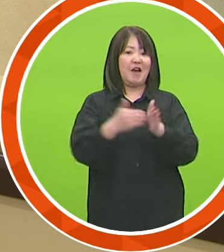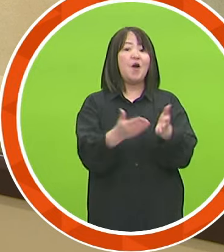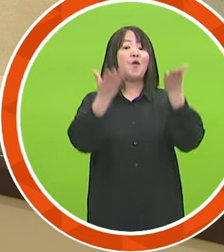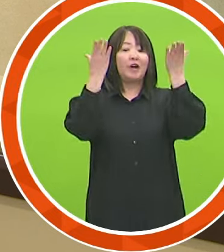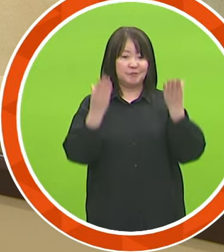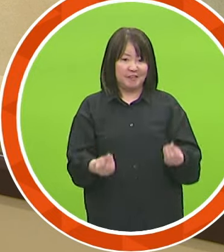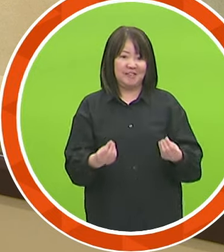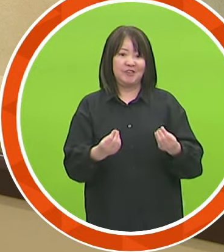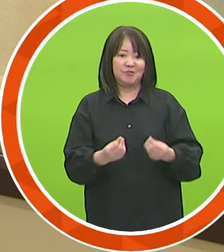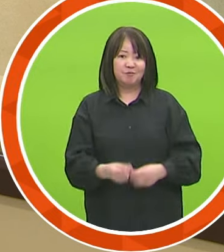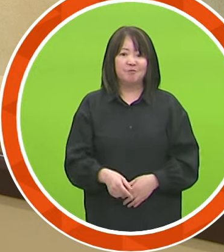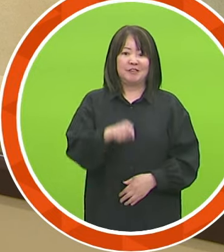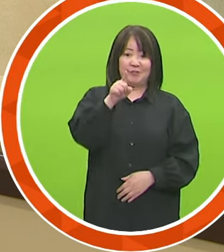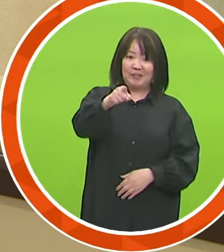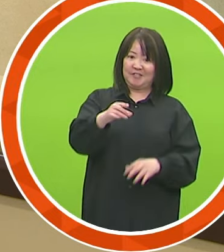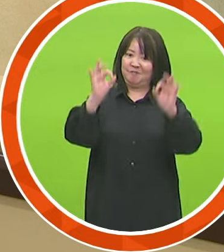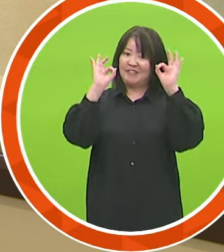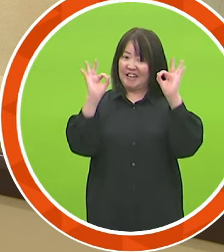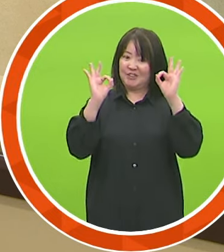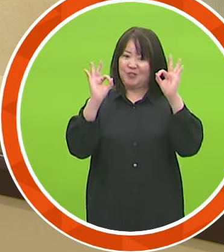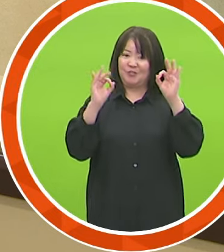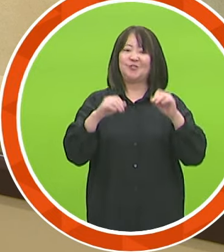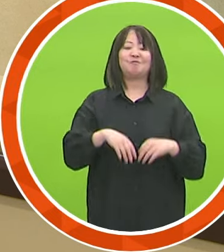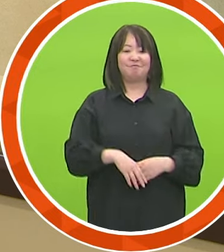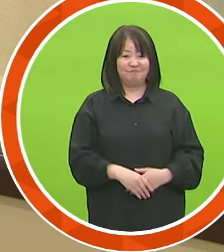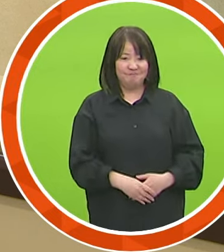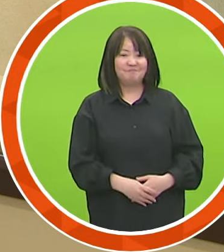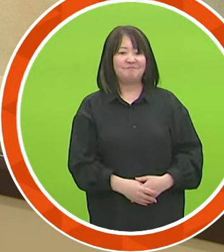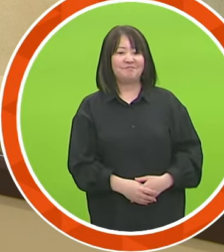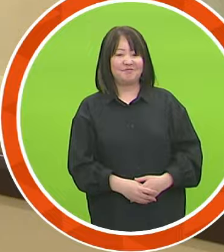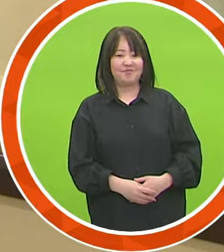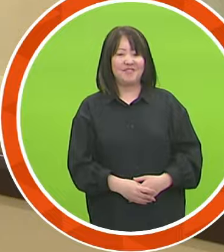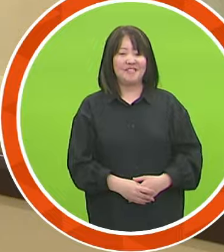。 歌の弟子ナイス。